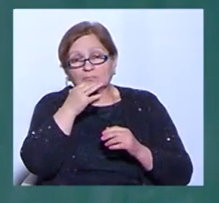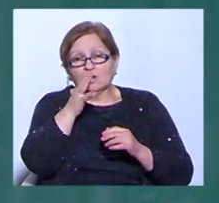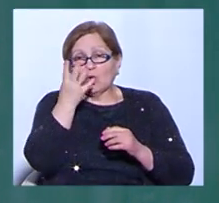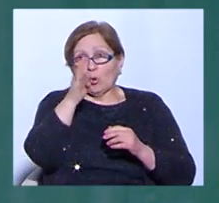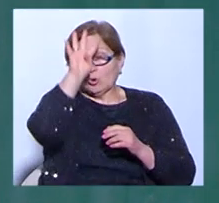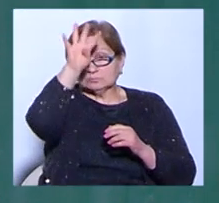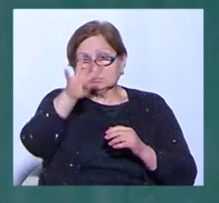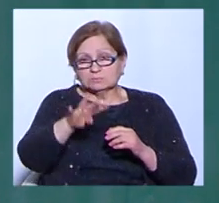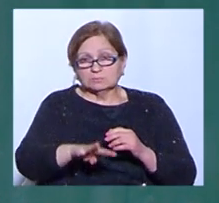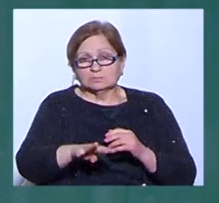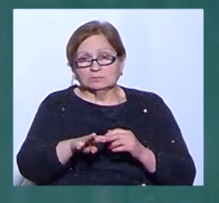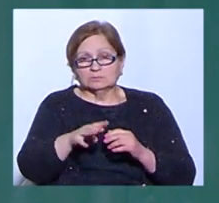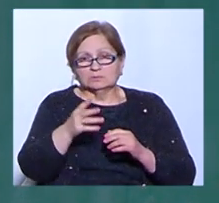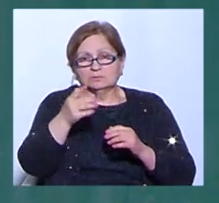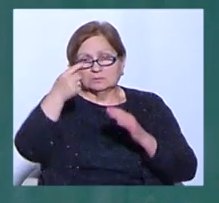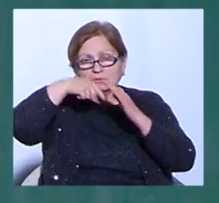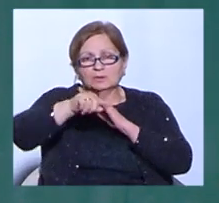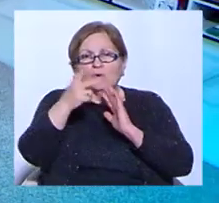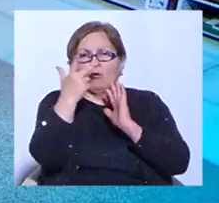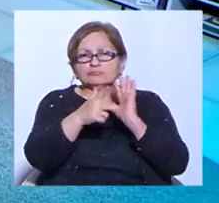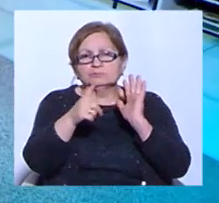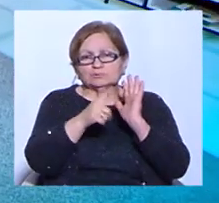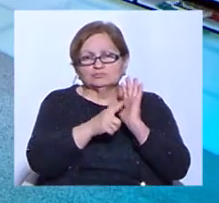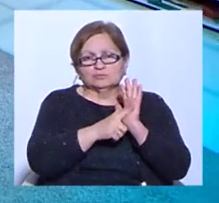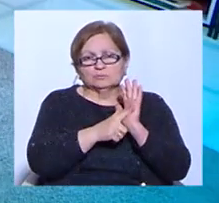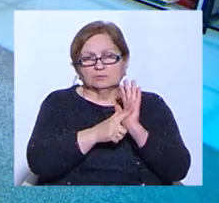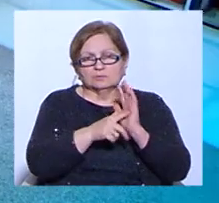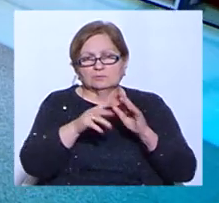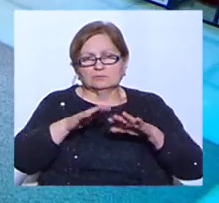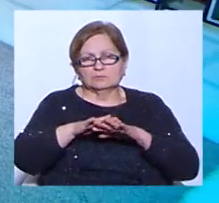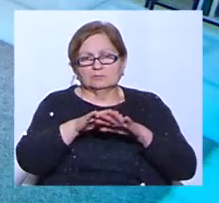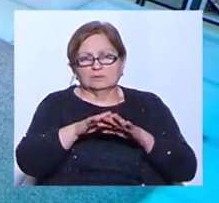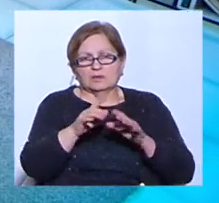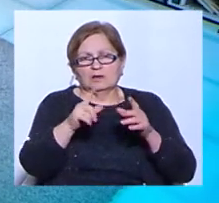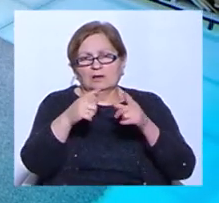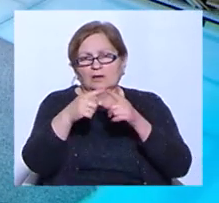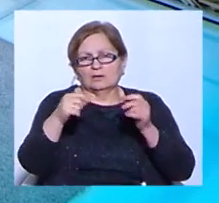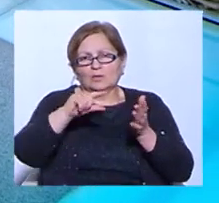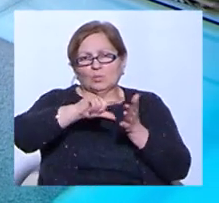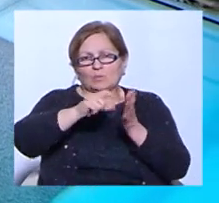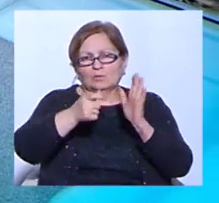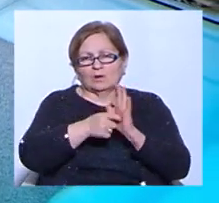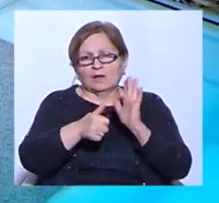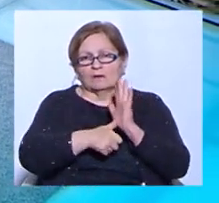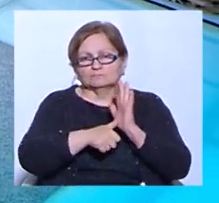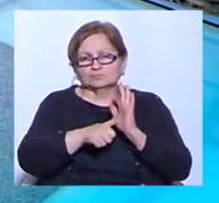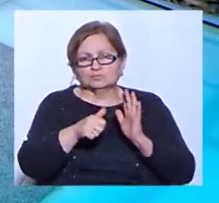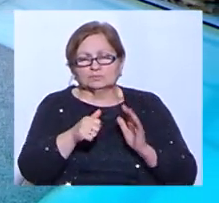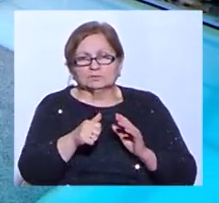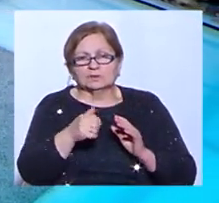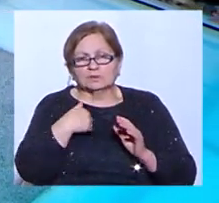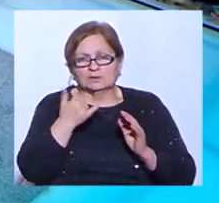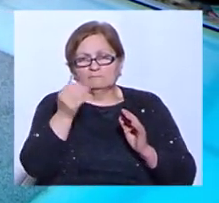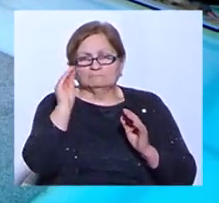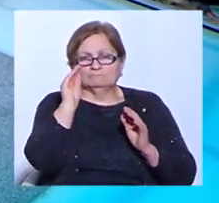4 რიგით იწყებენ, გვაქვს უკვე 27 ცალი 6 კუთხედი ამ ფიჭაში, ხო? ეხლა მოდი ჩვენ